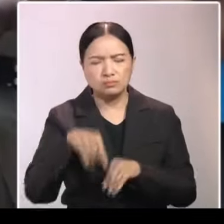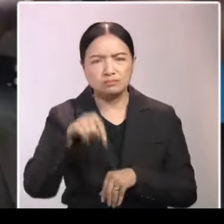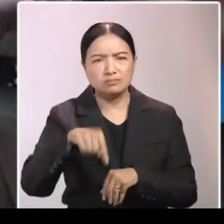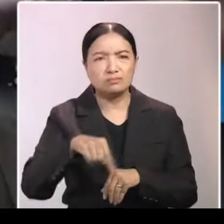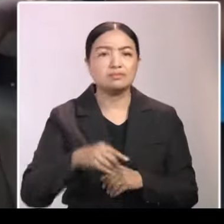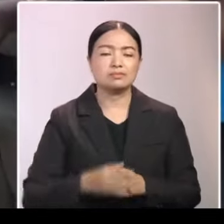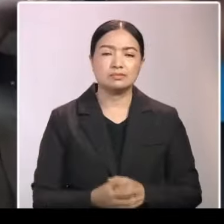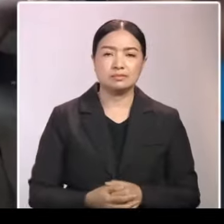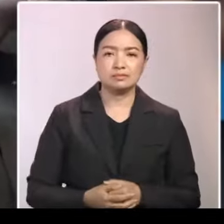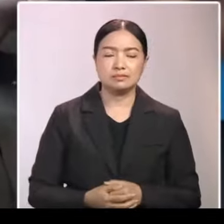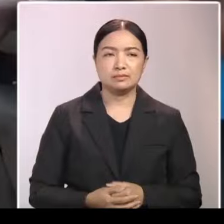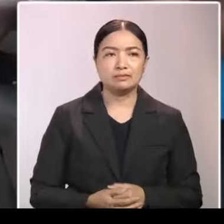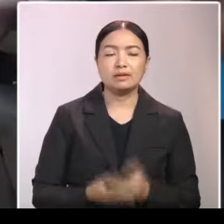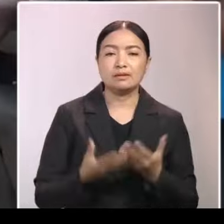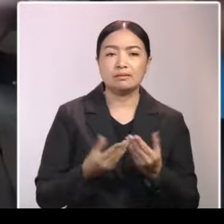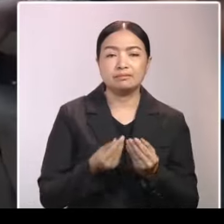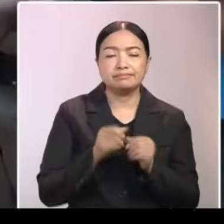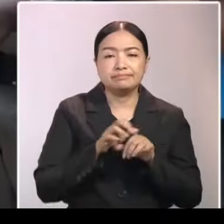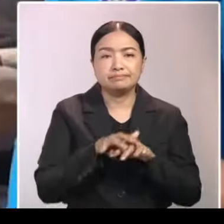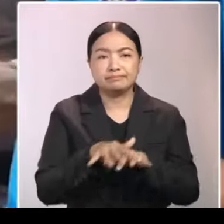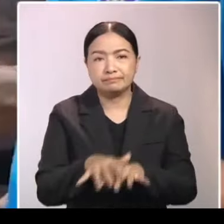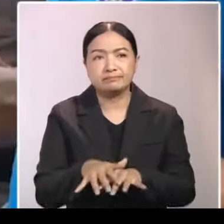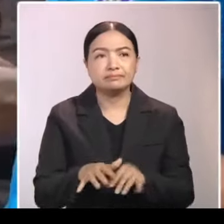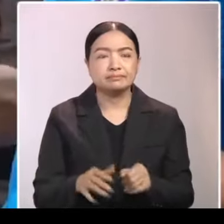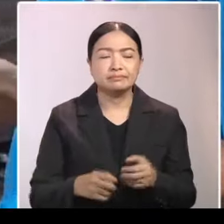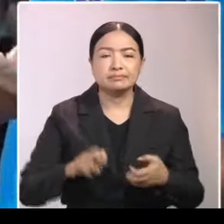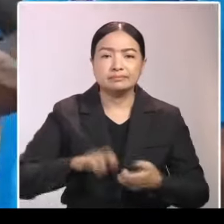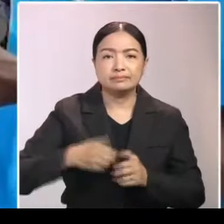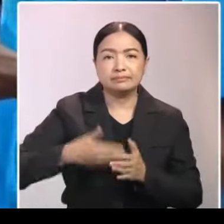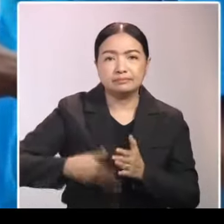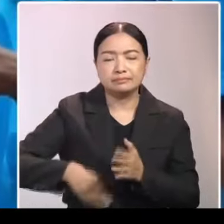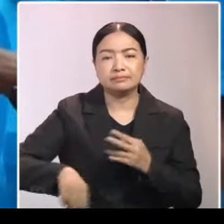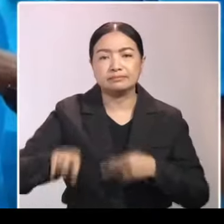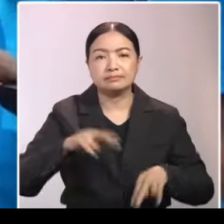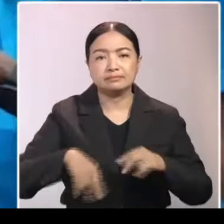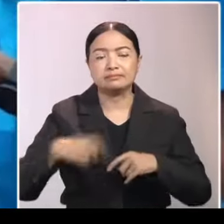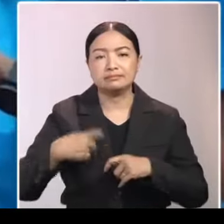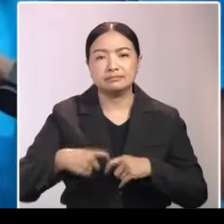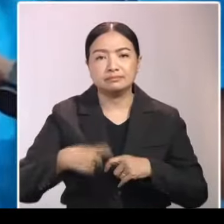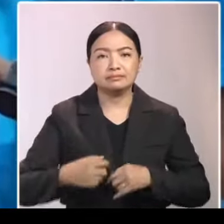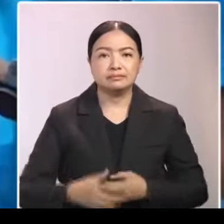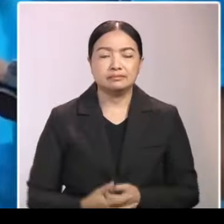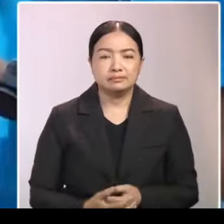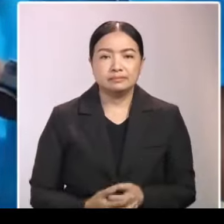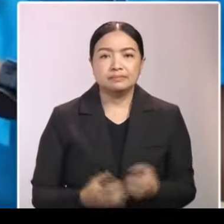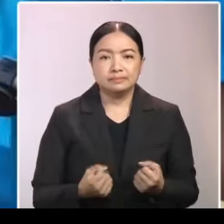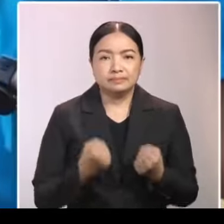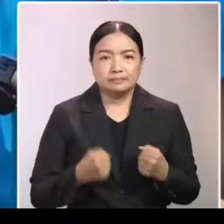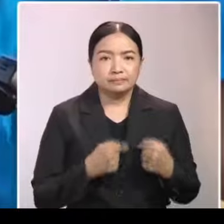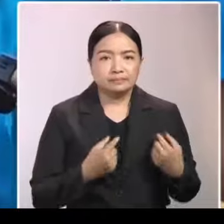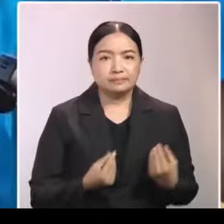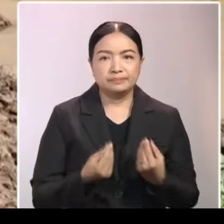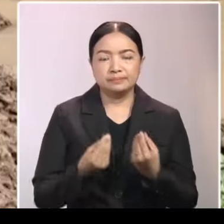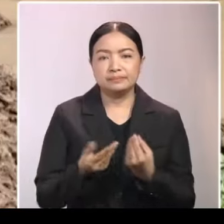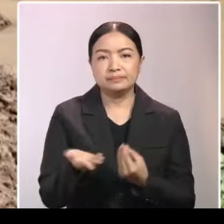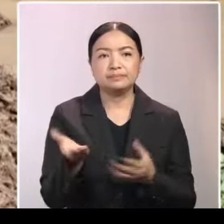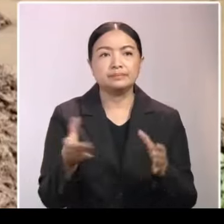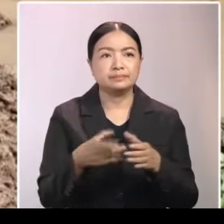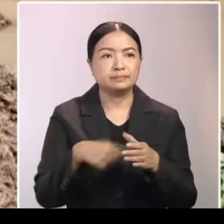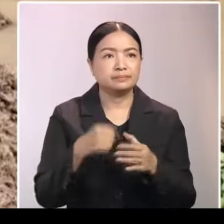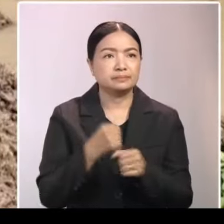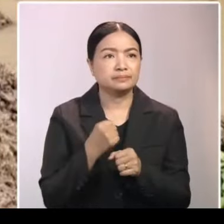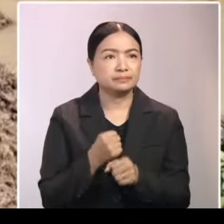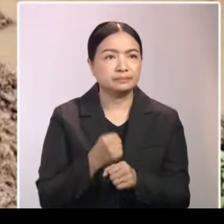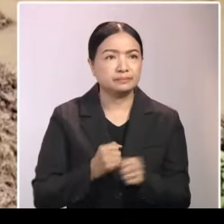พังถล่มลงมาไหนจะดินโคลนอีกก็เลยทำให้เป็นอุปสรรคต่อการค้นหาค่ะครับอืเป็นกำลังใจให้กับเจ้าหน้าที่นะเพราะว่าตอนนี้ต้องทำ